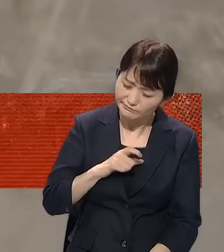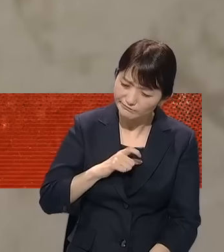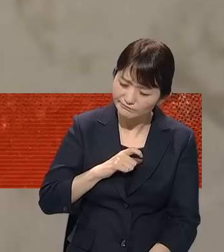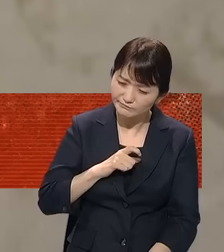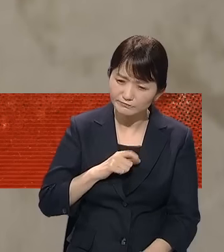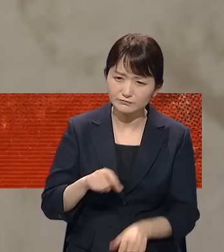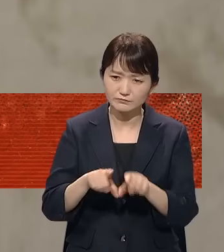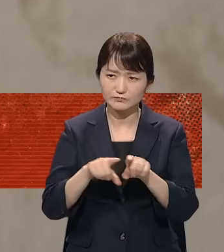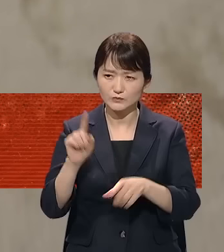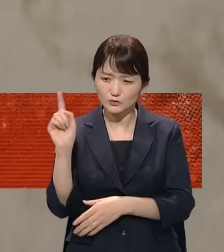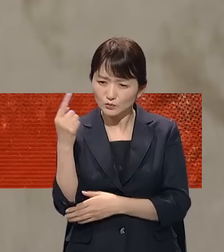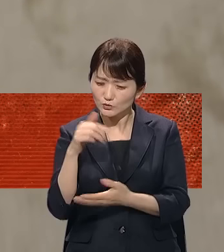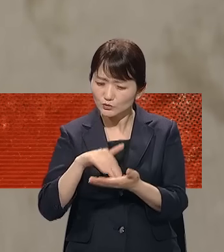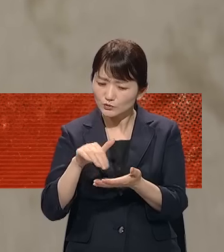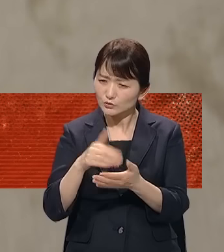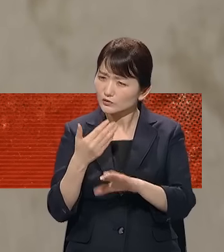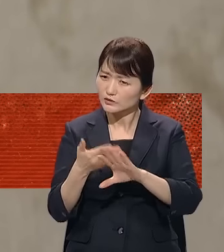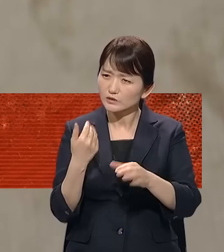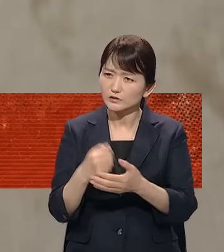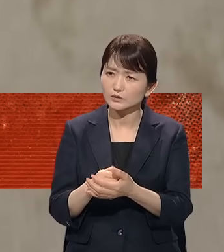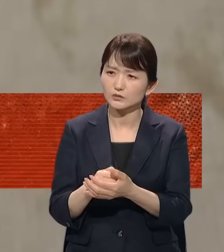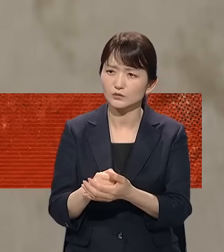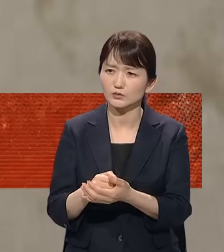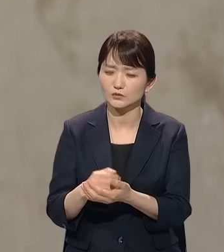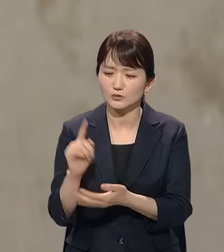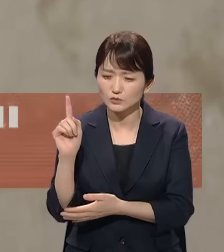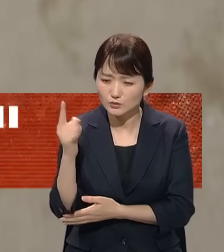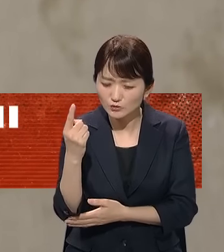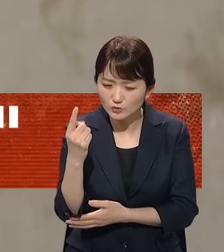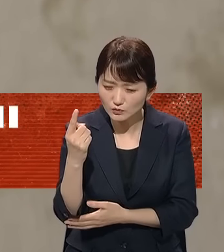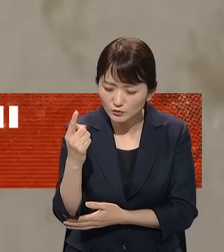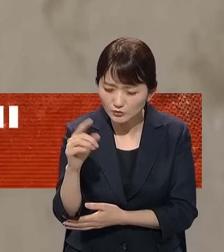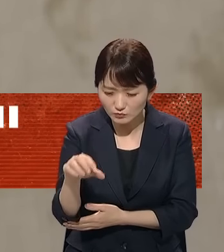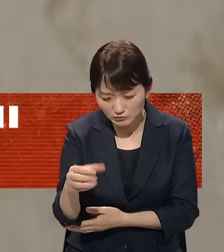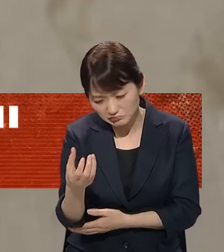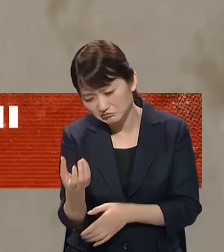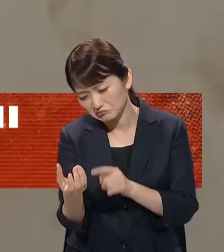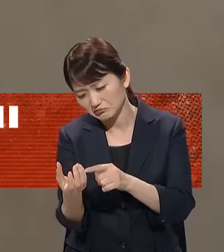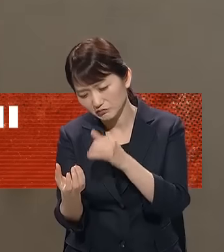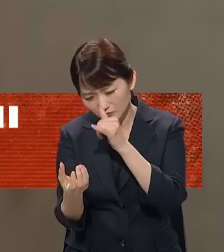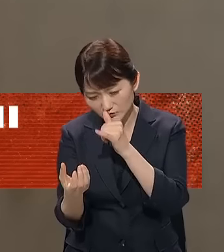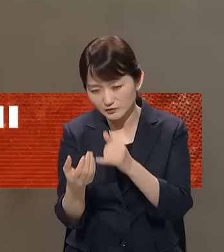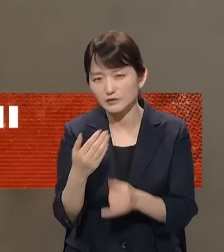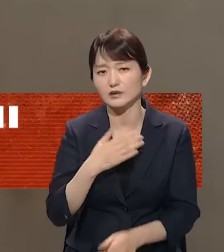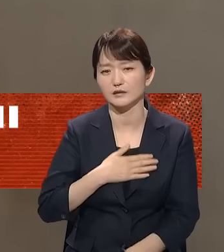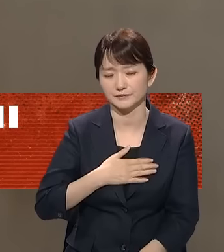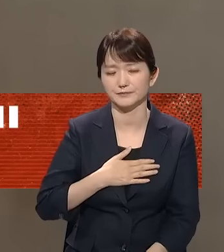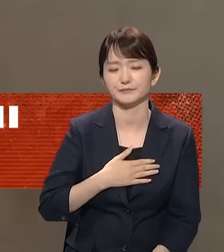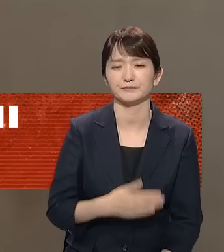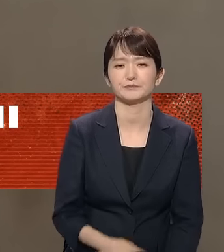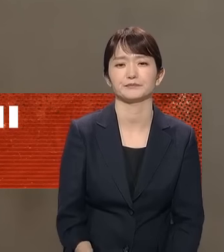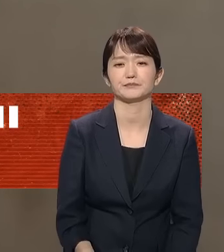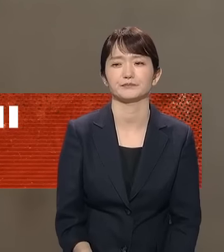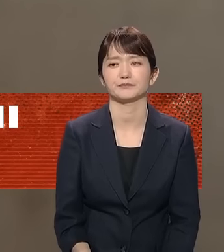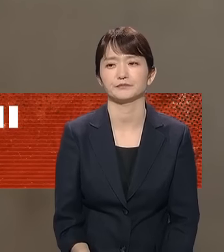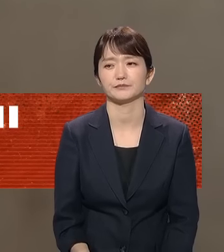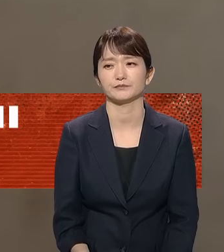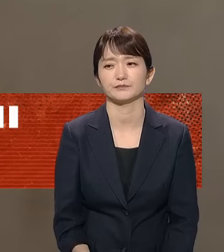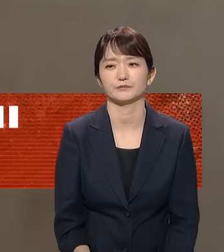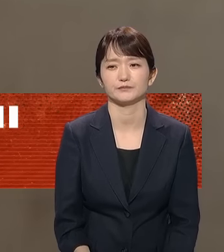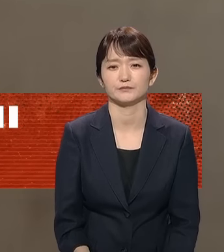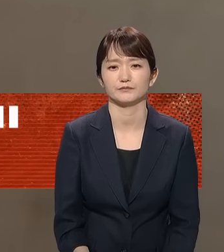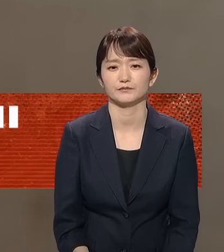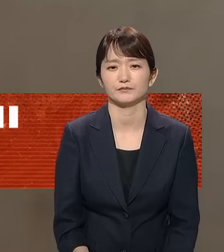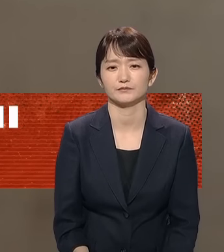평소 요구루트 개수도 좀 다르고 뜯은 흔적이 있다는 것을 이미 또 알아차리게 됩니다 자 이제 뭐 4차